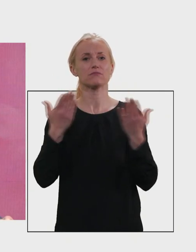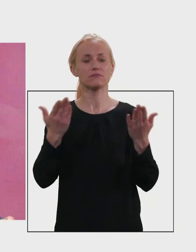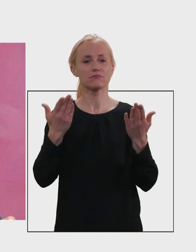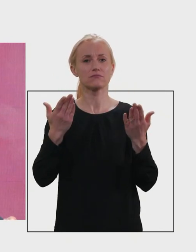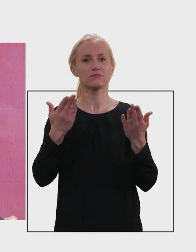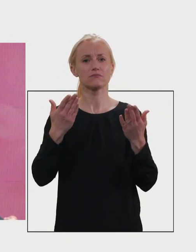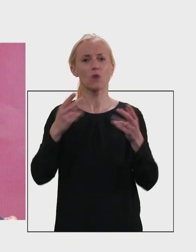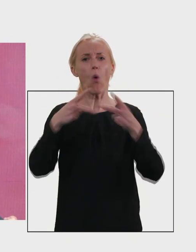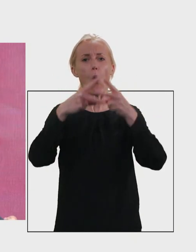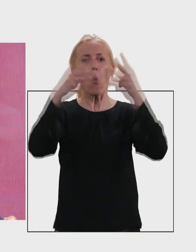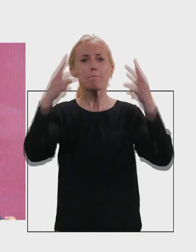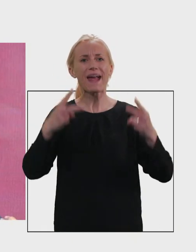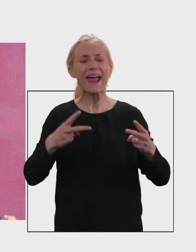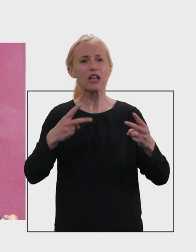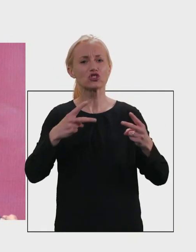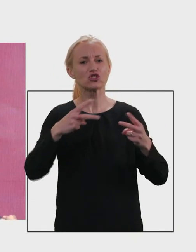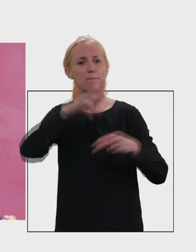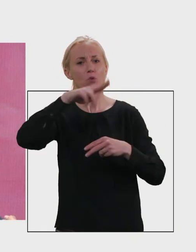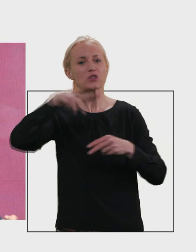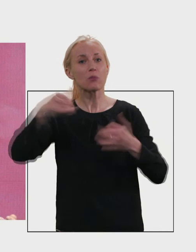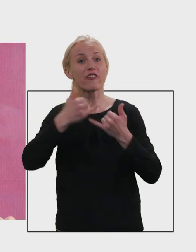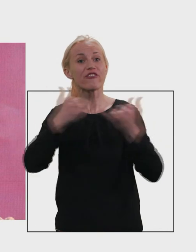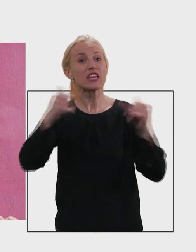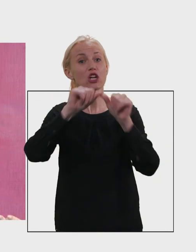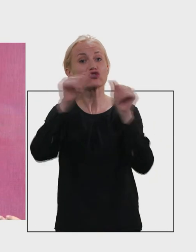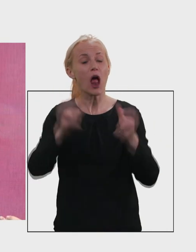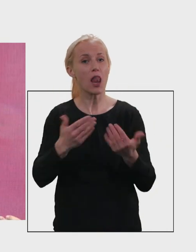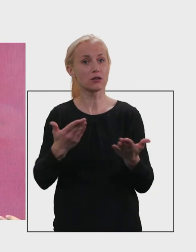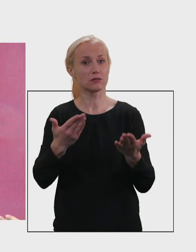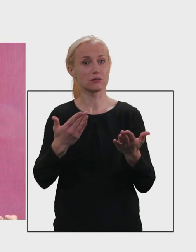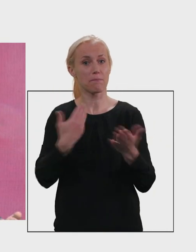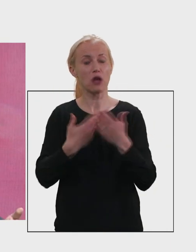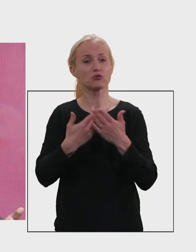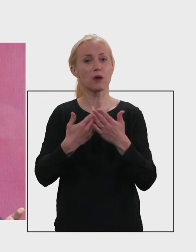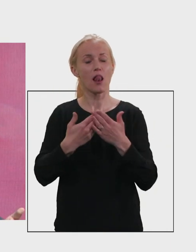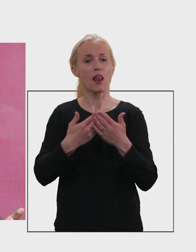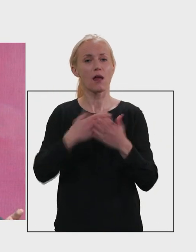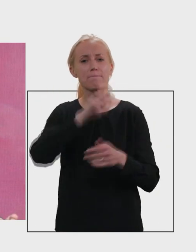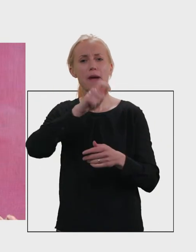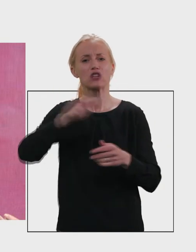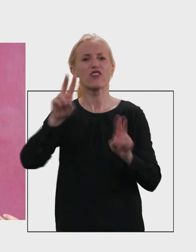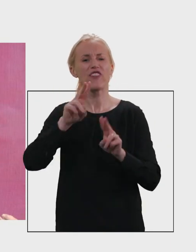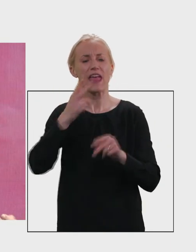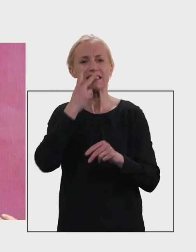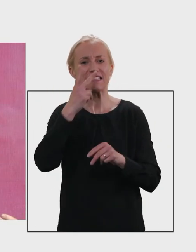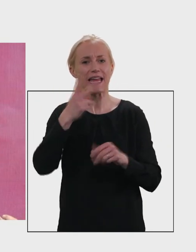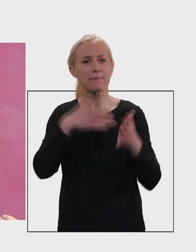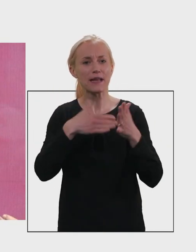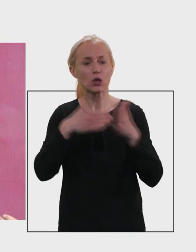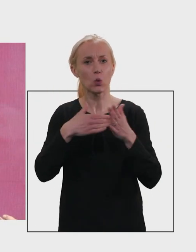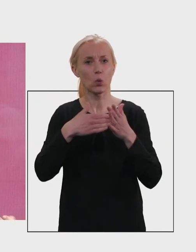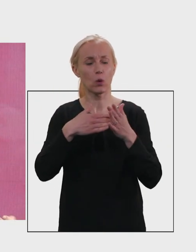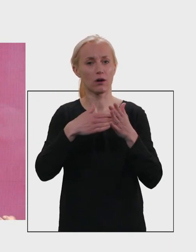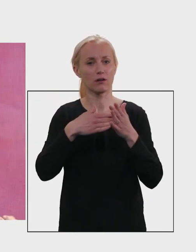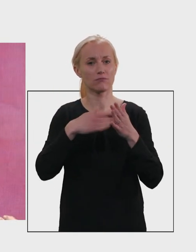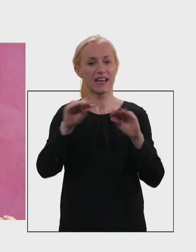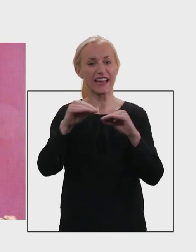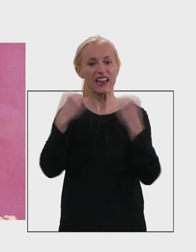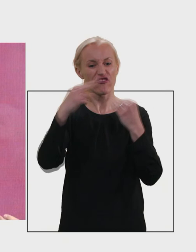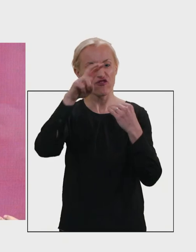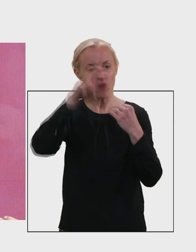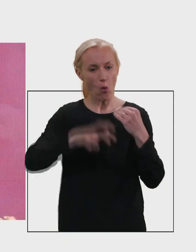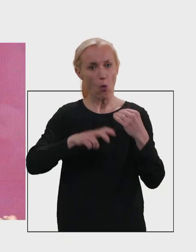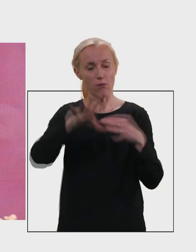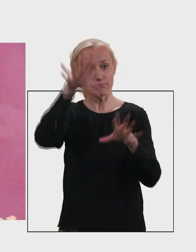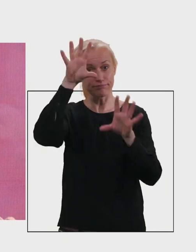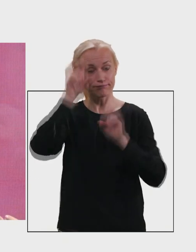die Homepage von einem Museum gestaltet ist, ob beispielsweise Menschen mit Sehbehinderung die Informationen dann auch wirklich